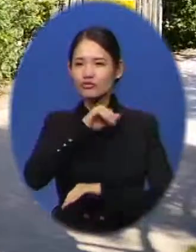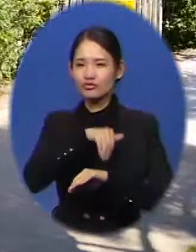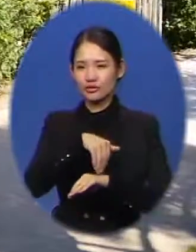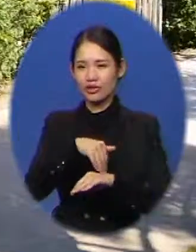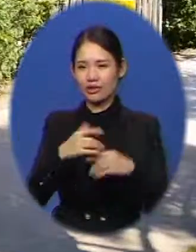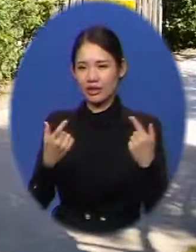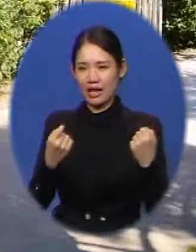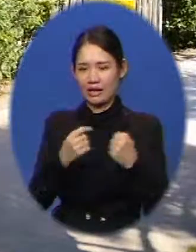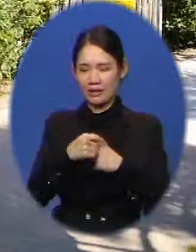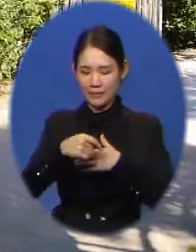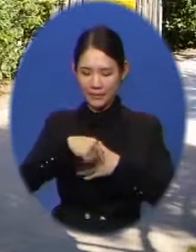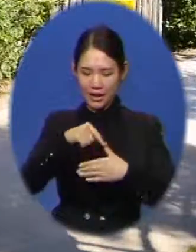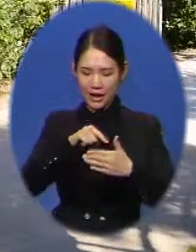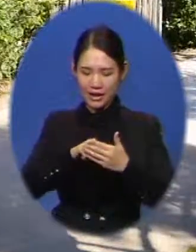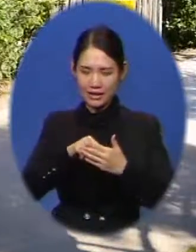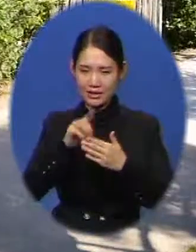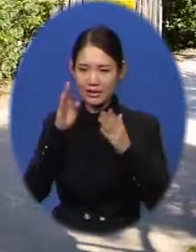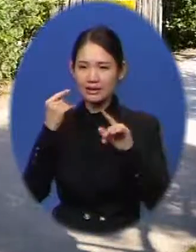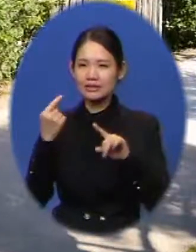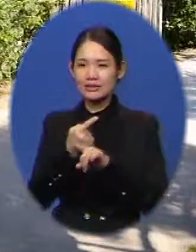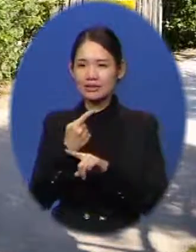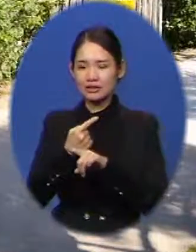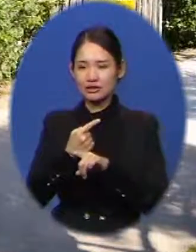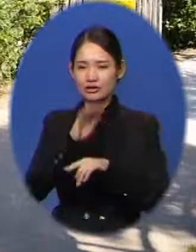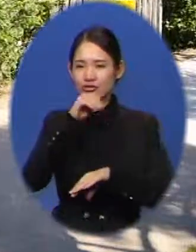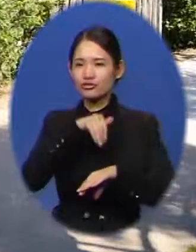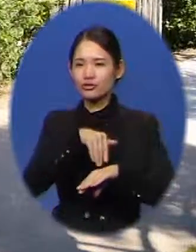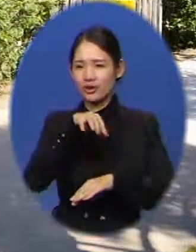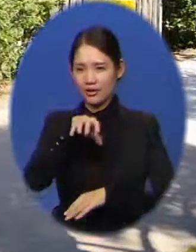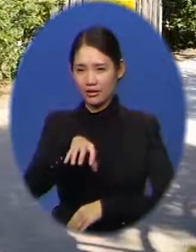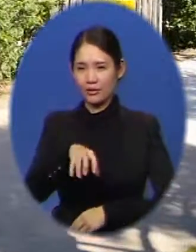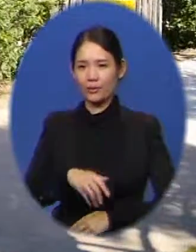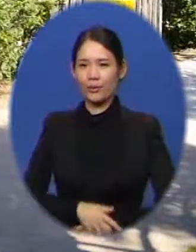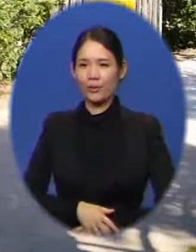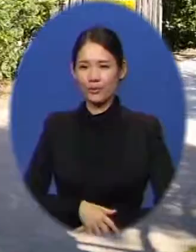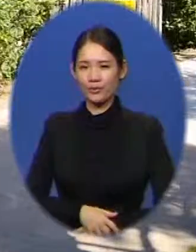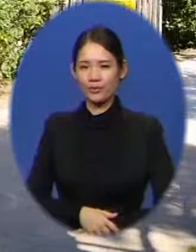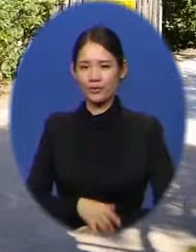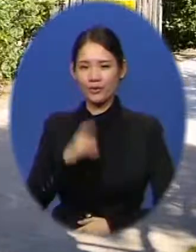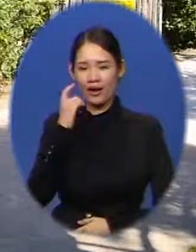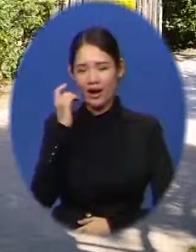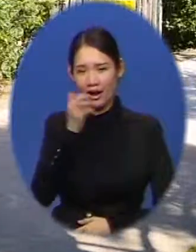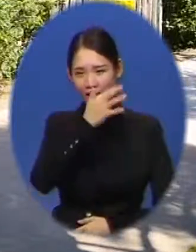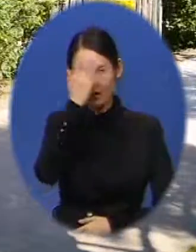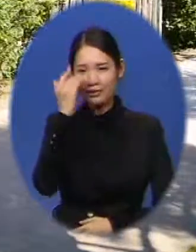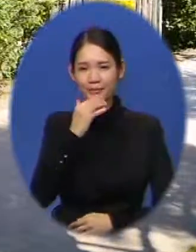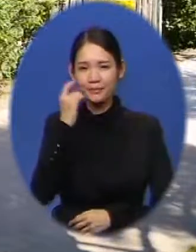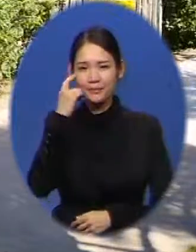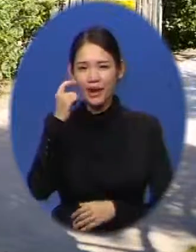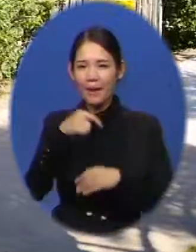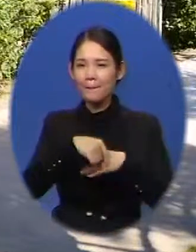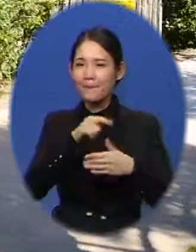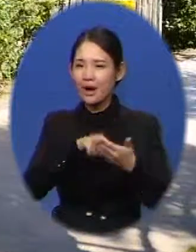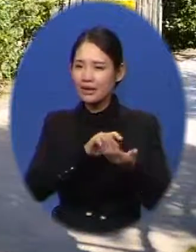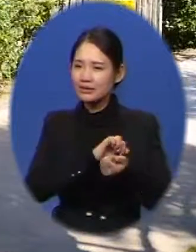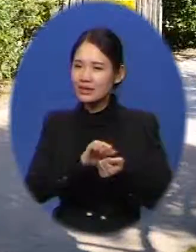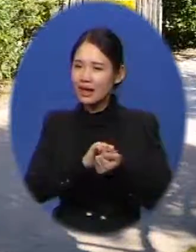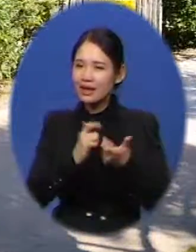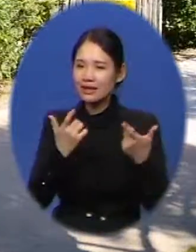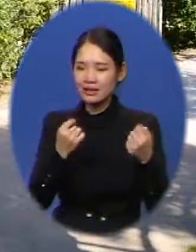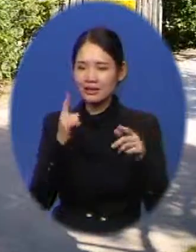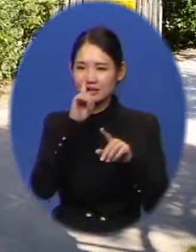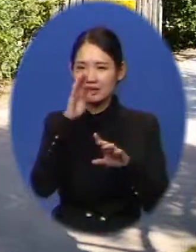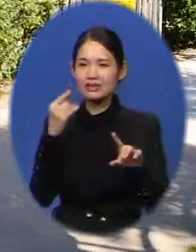이제 마음을 닦는 그러한 공간이었어요. 아름답기도 하고 마음답기도 하고 이것처럼 이렇게 오셨으니까